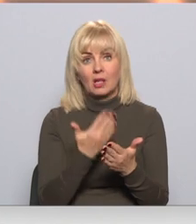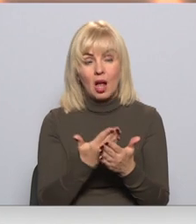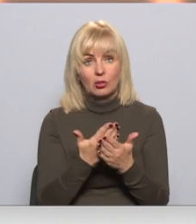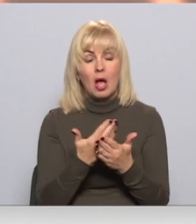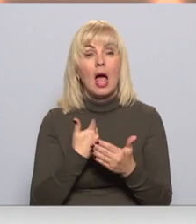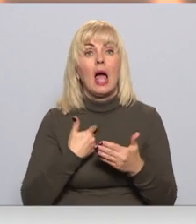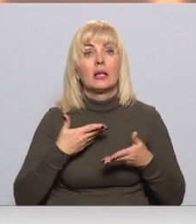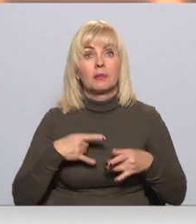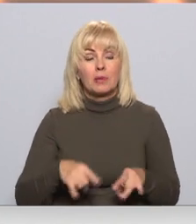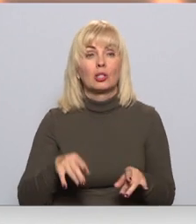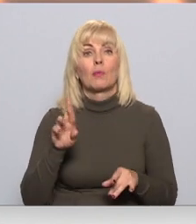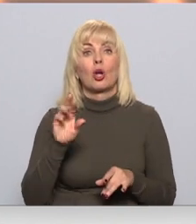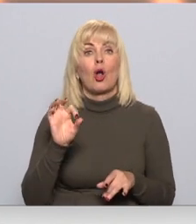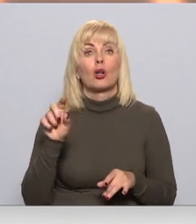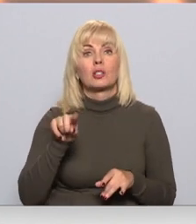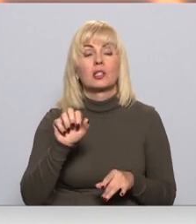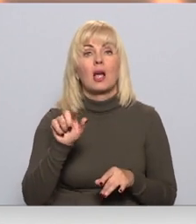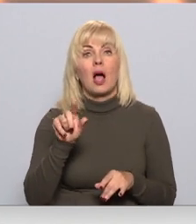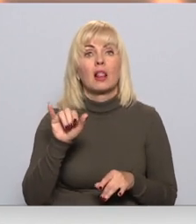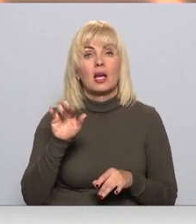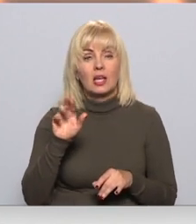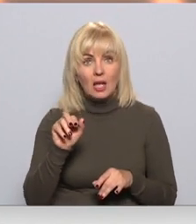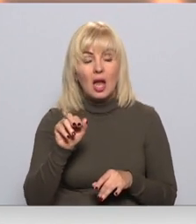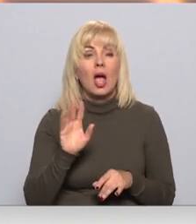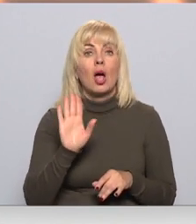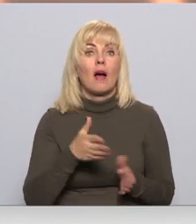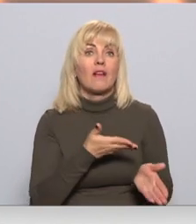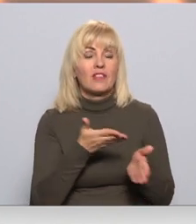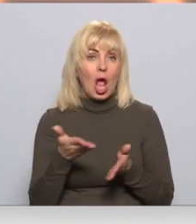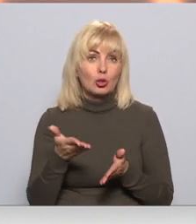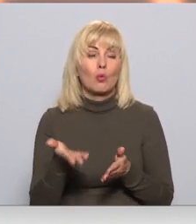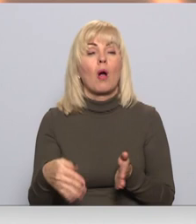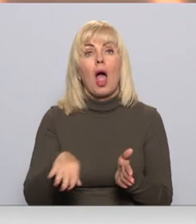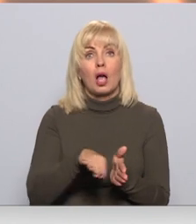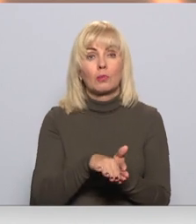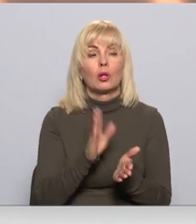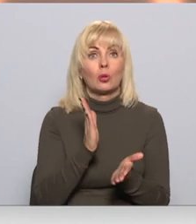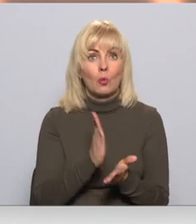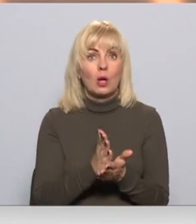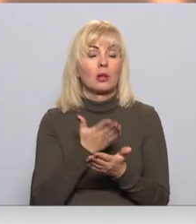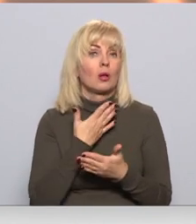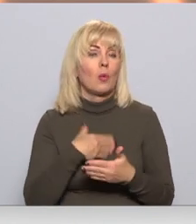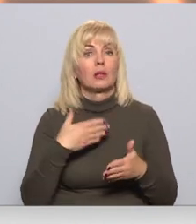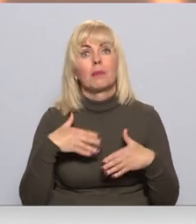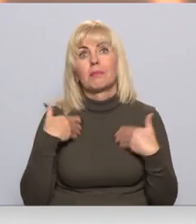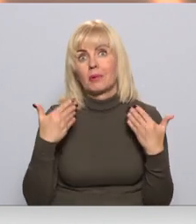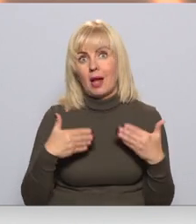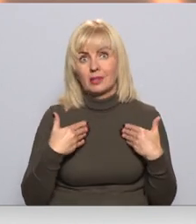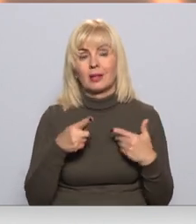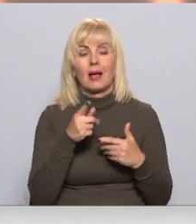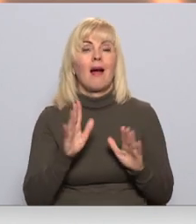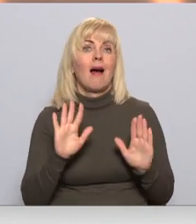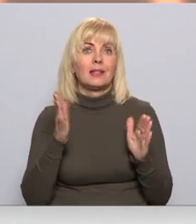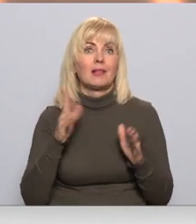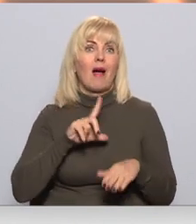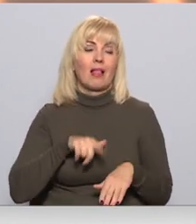Es piedzimu Rosalīnī notiks viesu klātbūtnē? Viesu klātbūtnē, jā, mēs esam ārkārtīgi sajūsmināti par to, ka ir izdevies arī